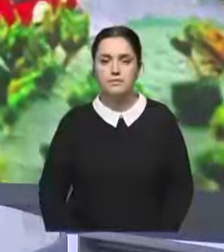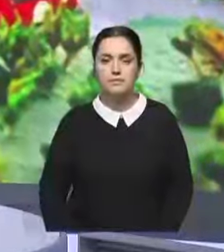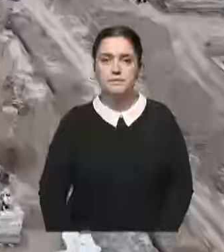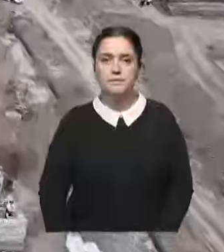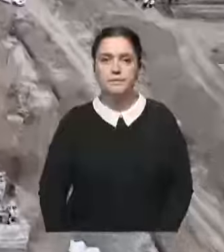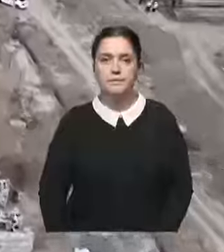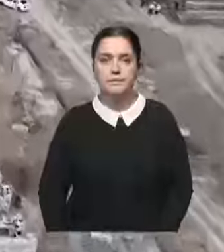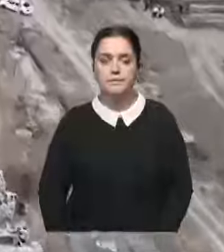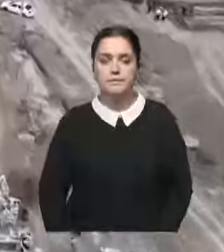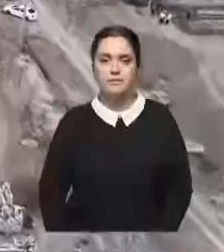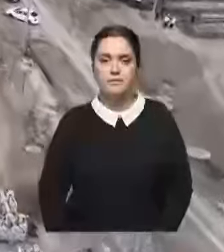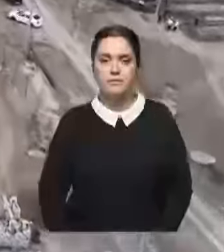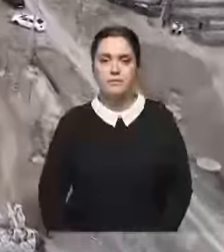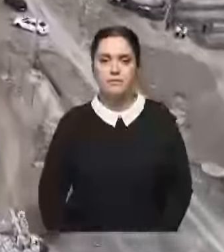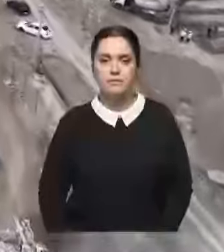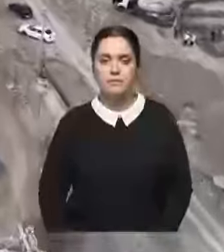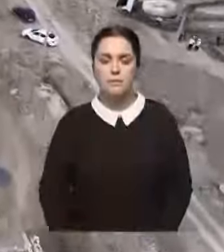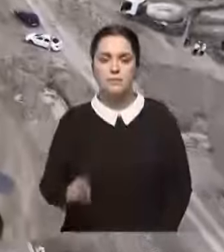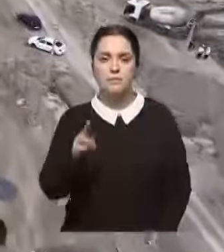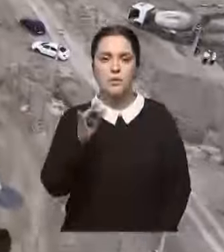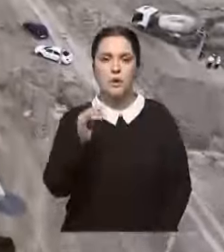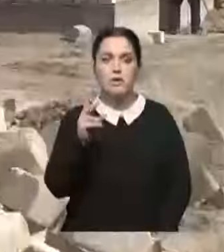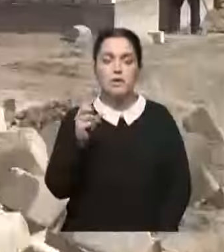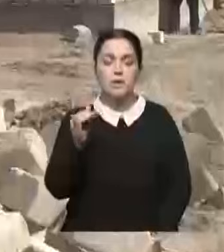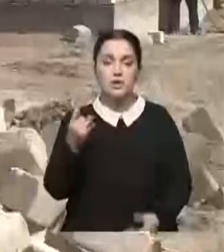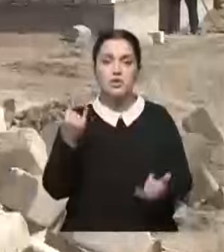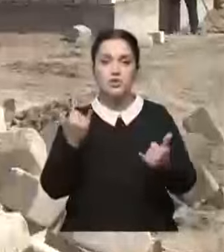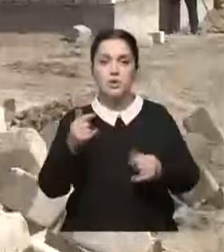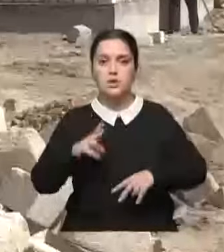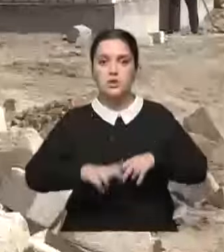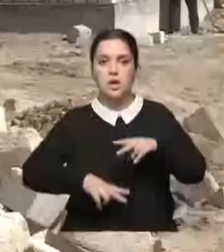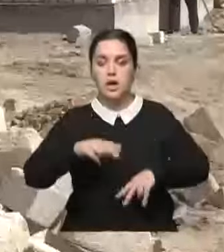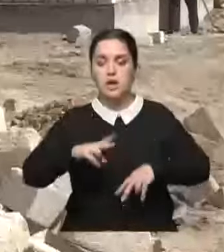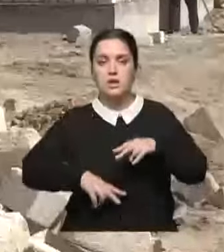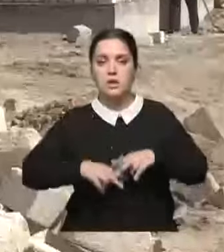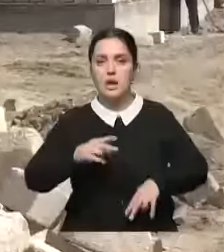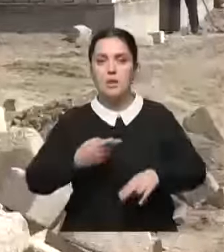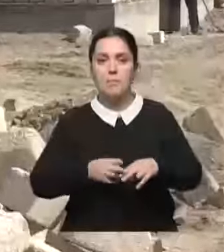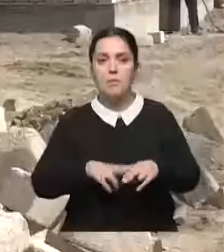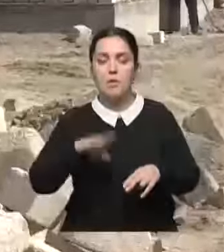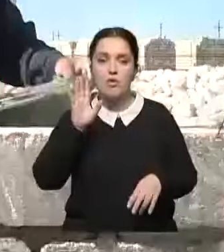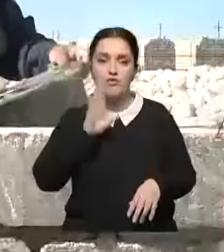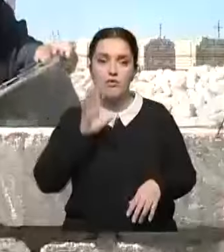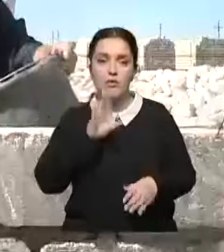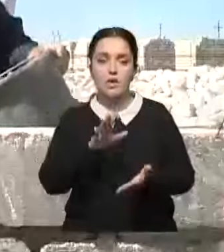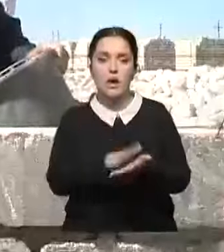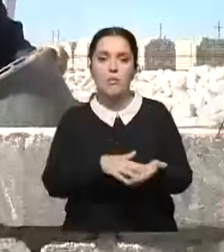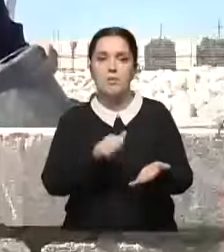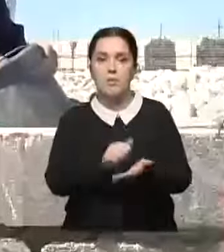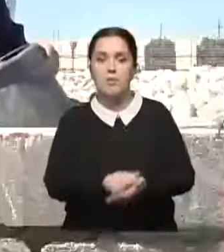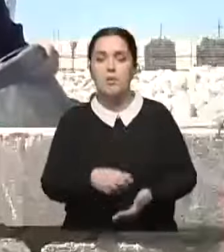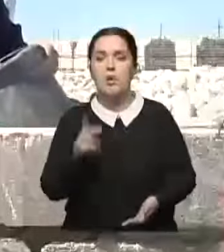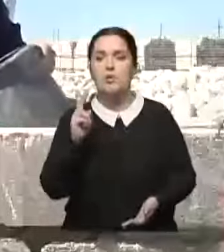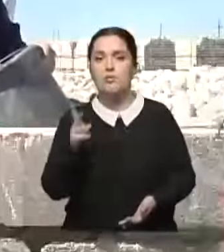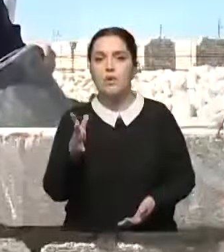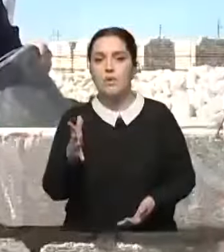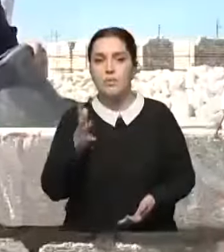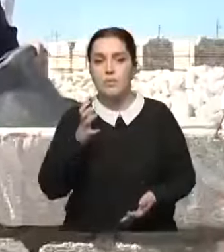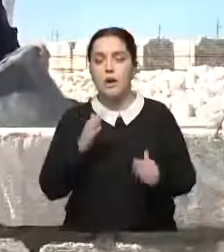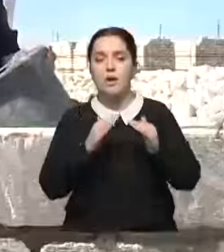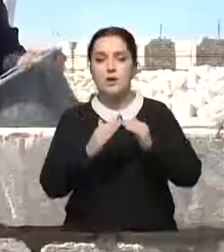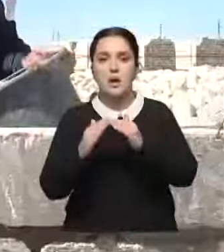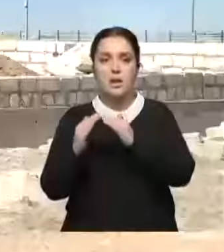продолжит. В Кульсары сейчас кипит строительство. Оно и понятно. Большая вода повредила больше 2500 домов.